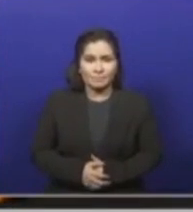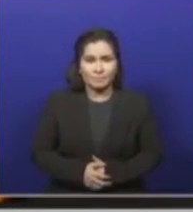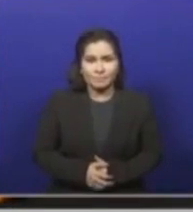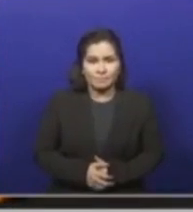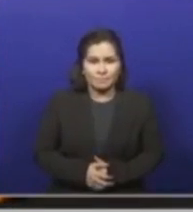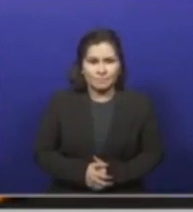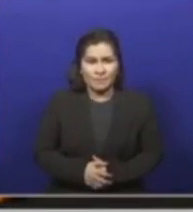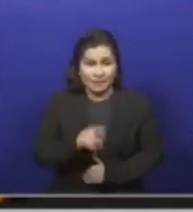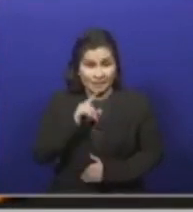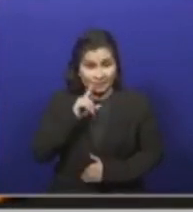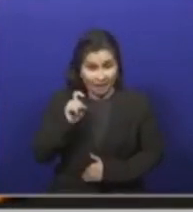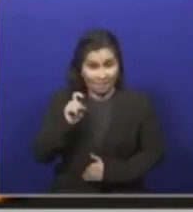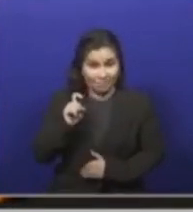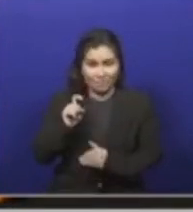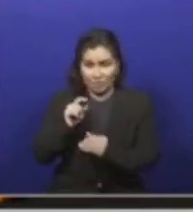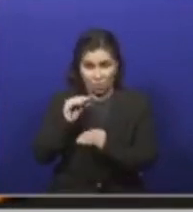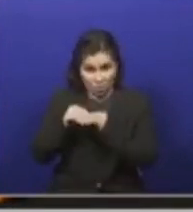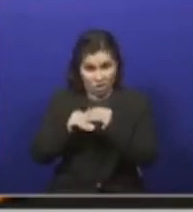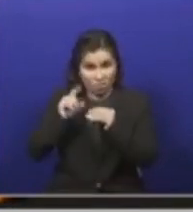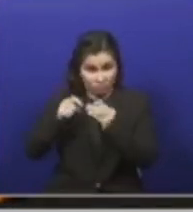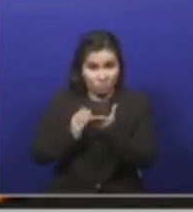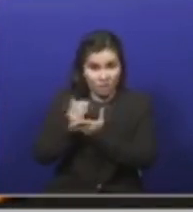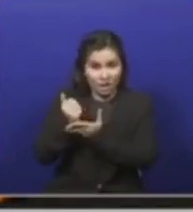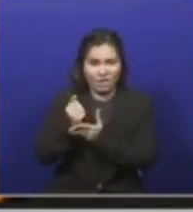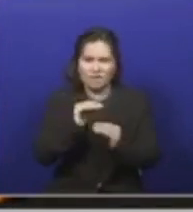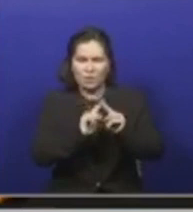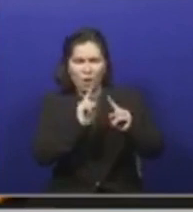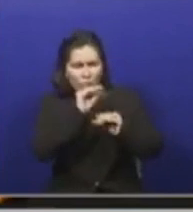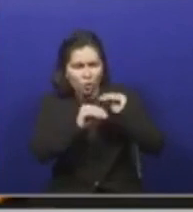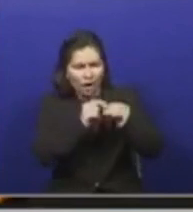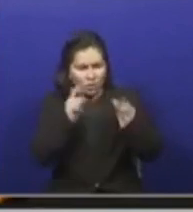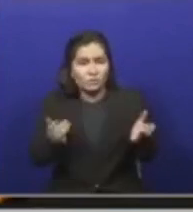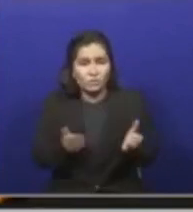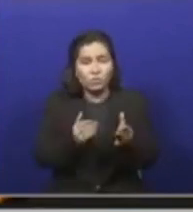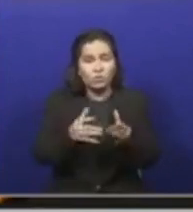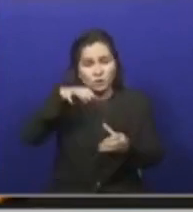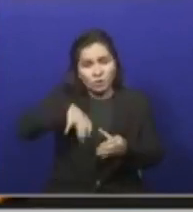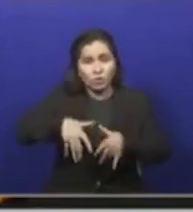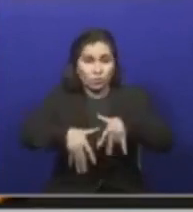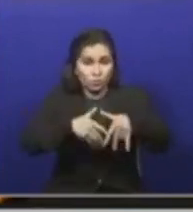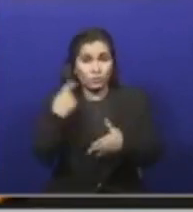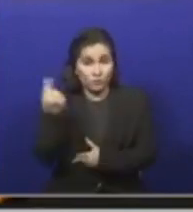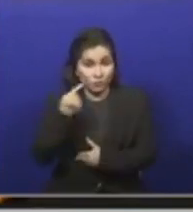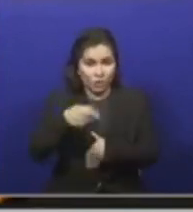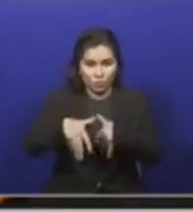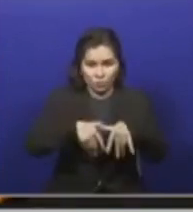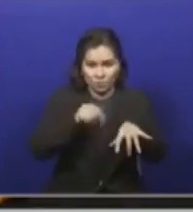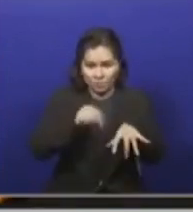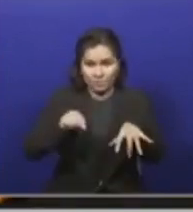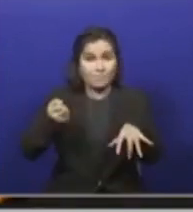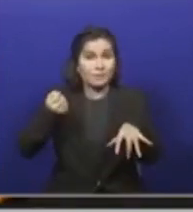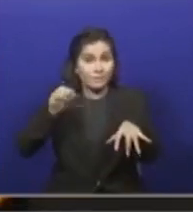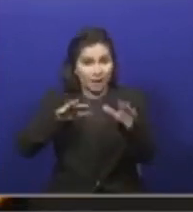ท่านกล้าตัดไหมครับแต่โครงการที่ควรจะสนับสนุนอย่างส่งเสริมแหล่งท่องเที่ยวชุมชน15ชุมชนใน3จังหวั